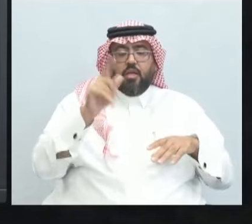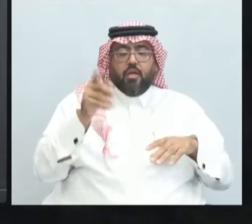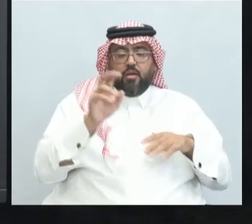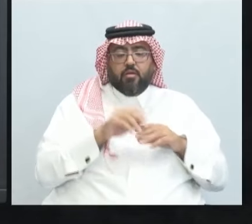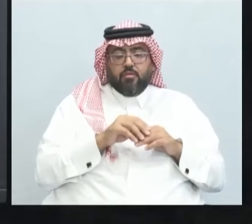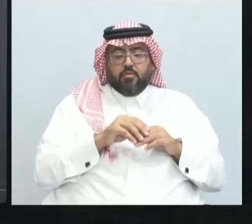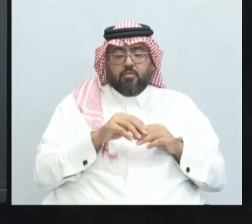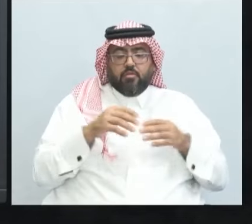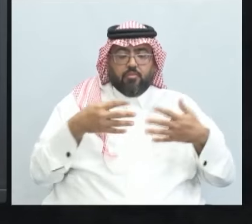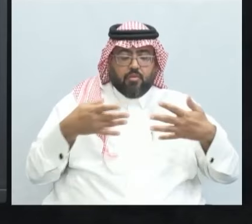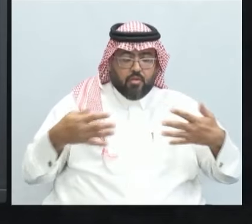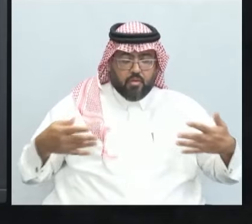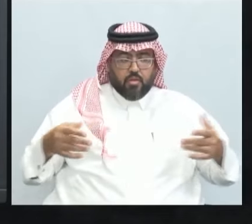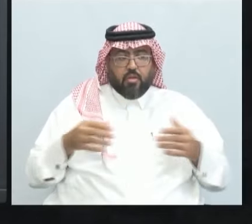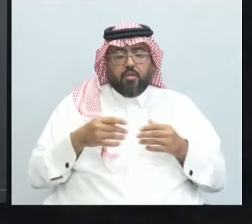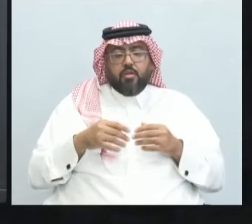تبرز في هذه